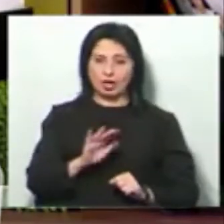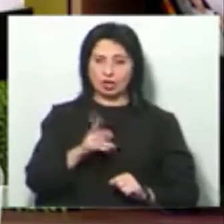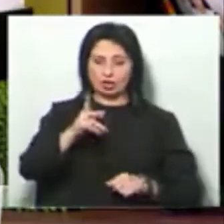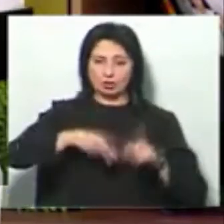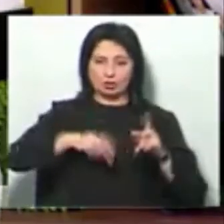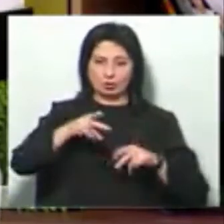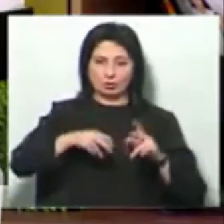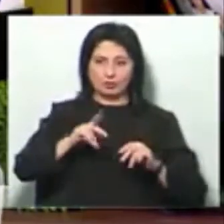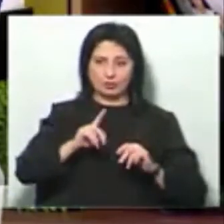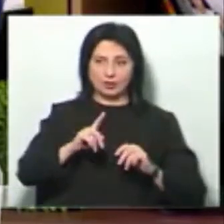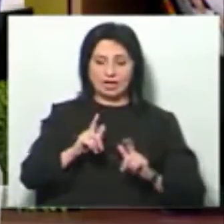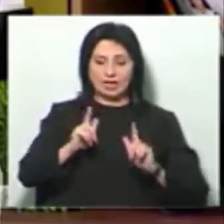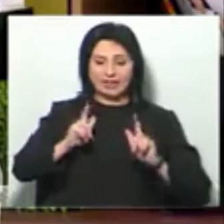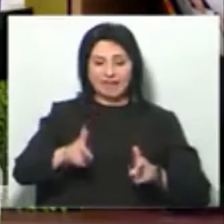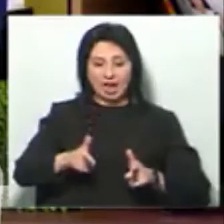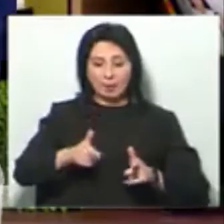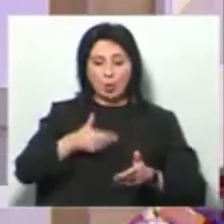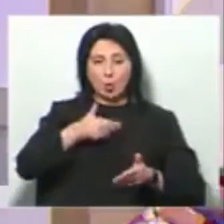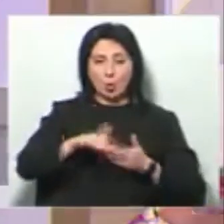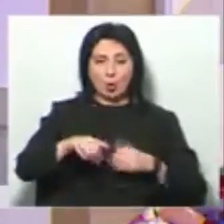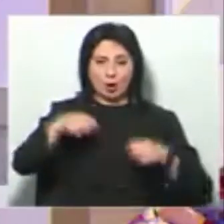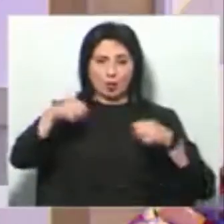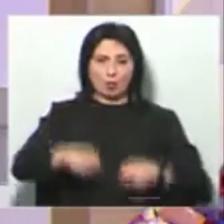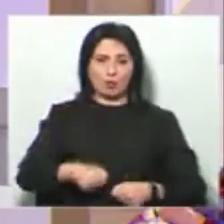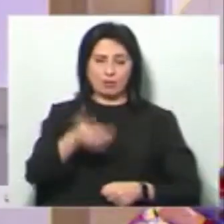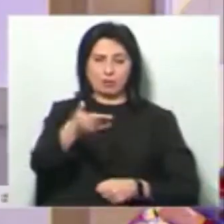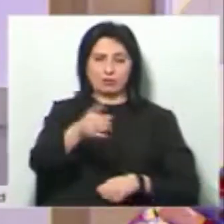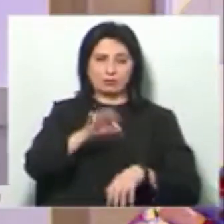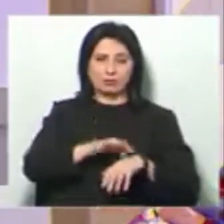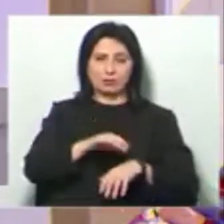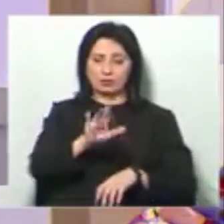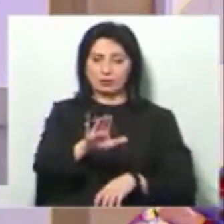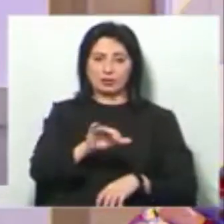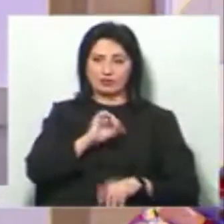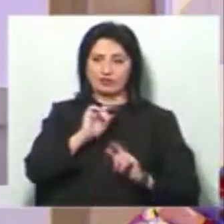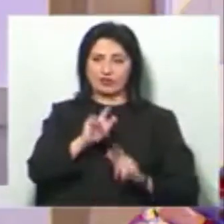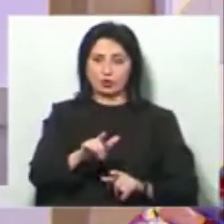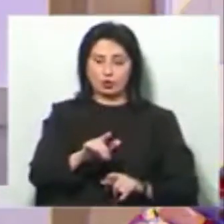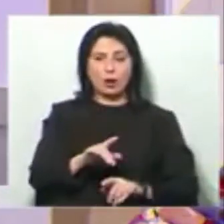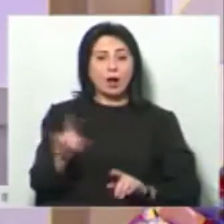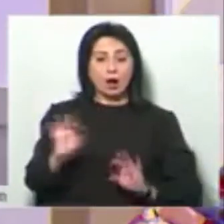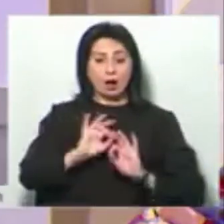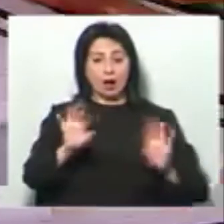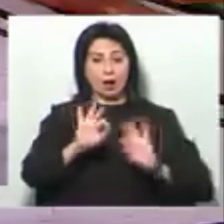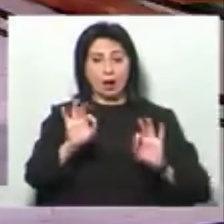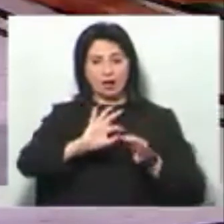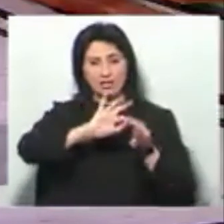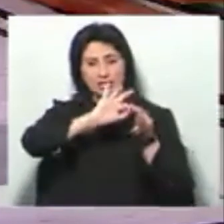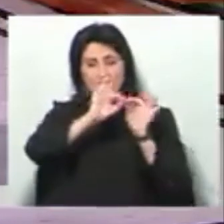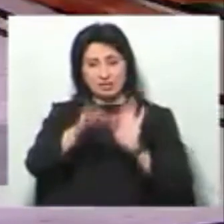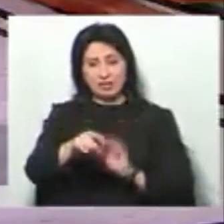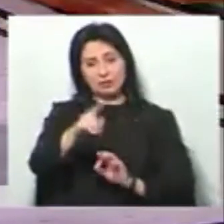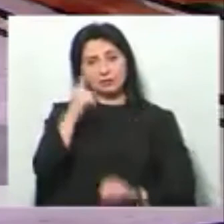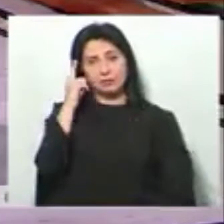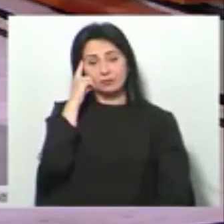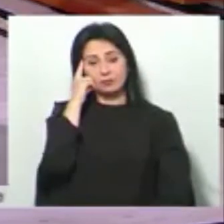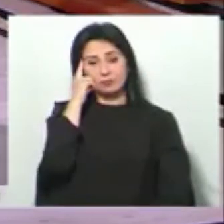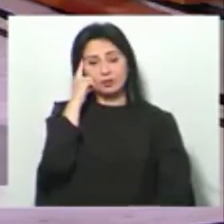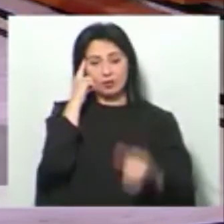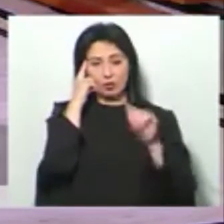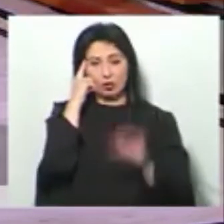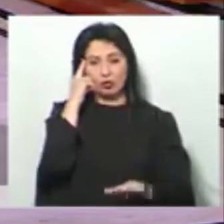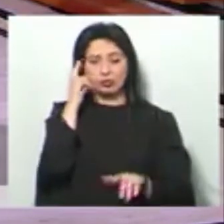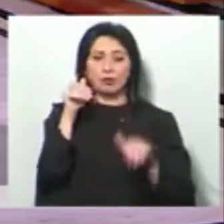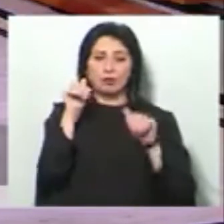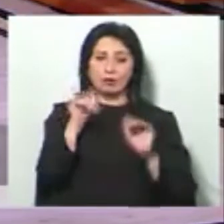კარდიოქირურგიულ ოპერაციას ახლობაც და უარის მისი უფლება არა პაციენტი იყოს ინფორმირებული რა დიაგნოზი აქვს რა ჭირდება და შემდგომში მხოლოდ მისი გადაწყვეტილება